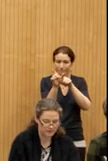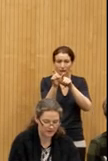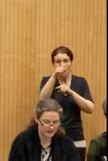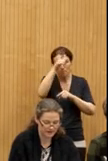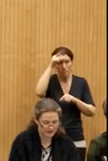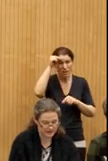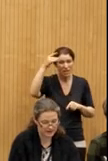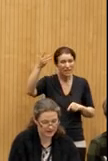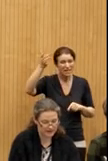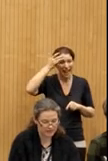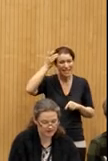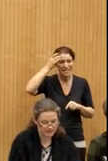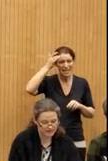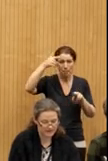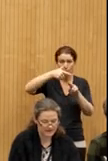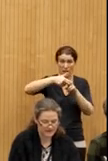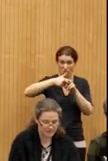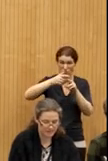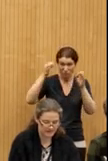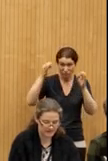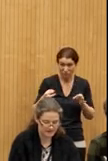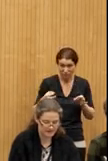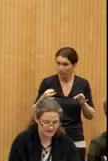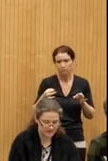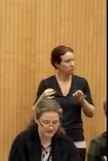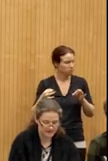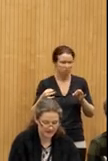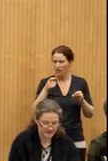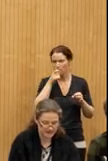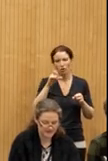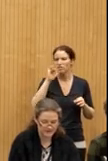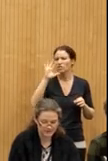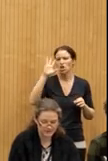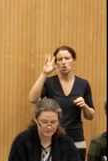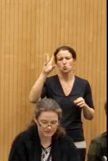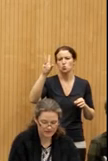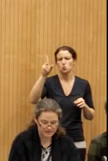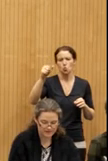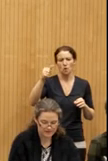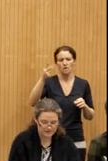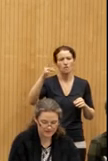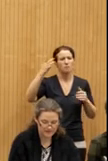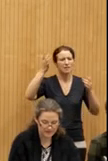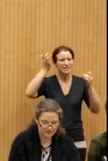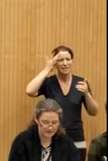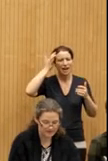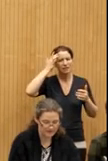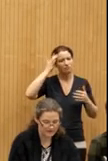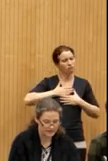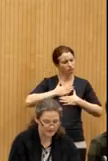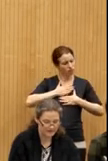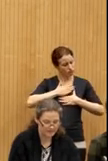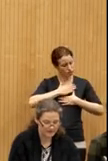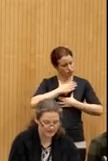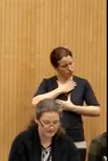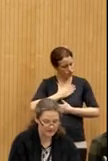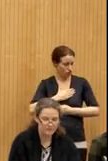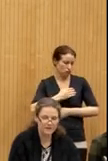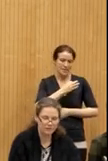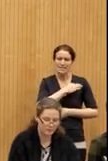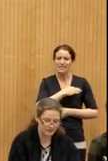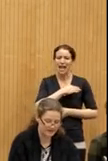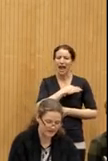noch aktuell? Den Begriff finde ich nicht passend, weil der Geist etwas sehr Persönliches und Seelisches ist, was man